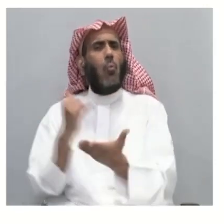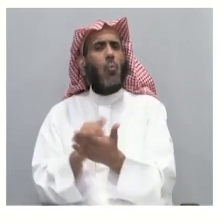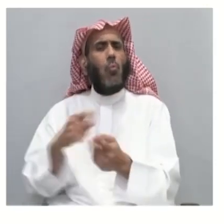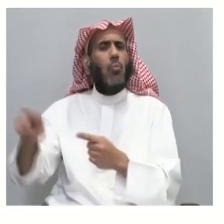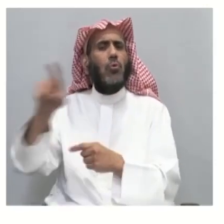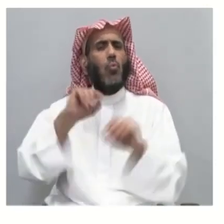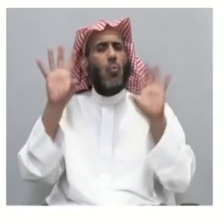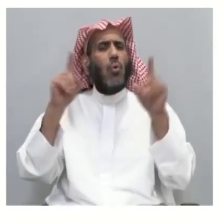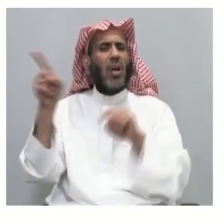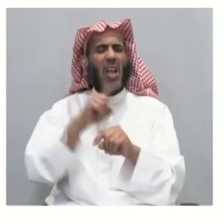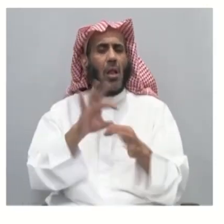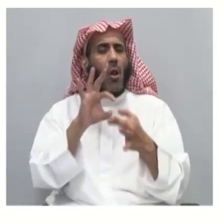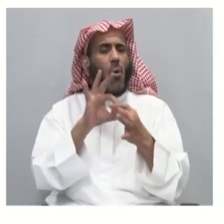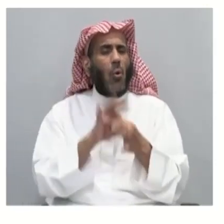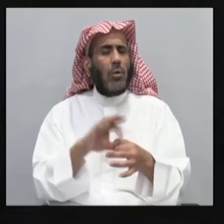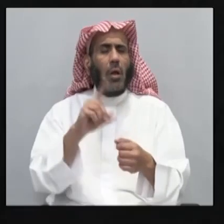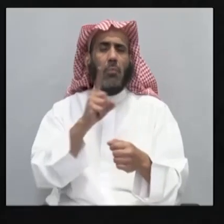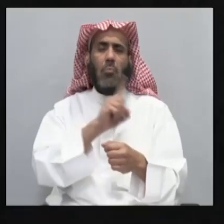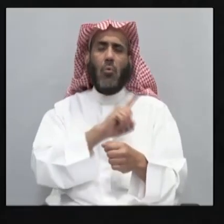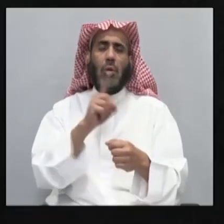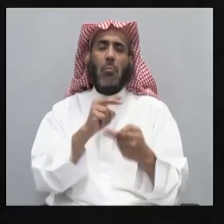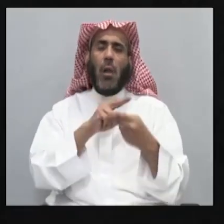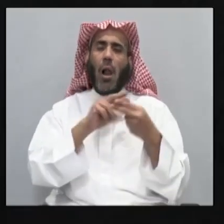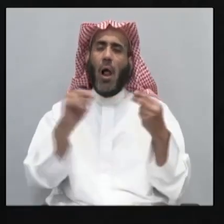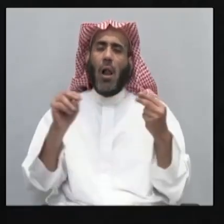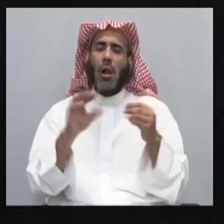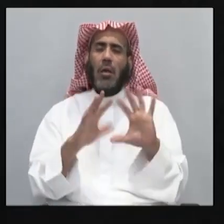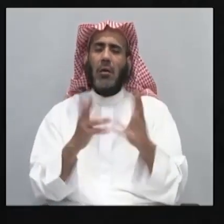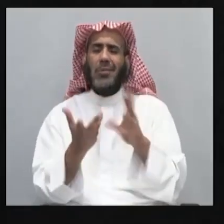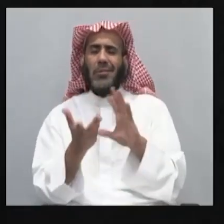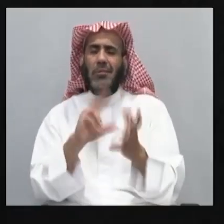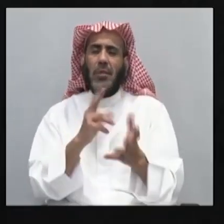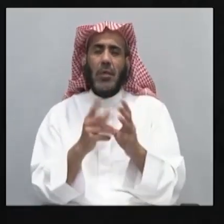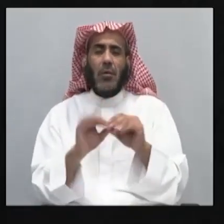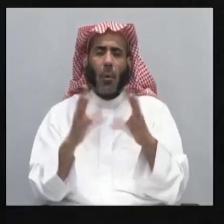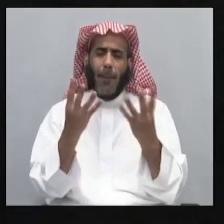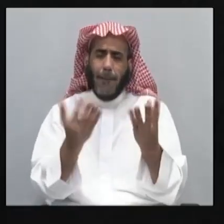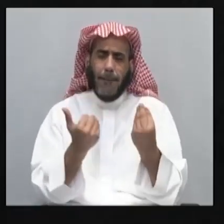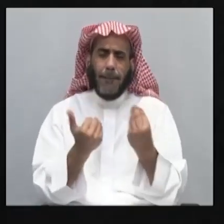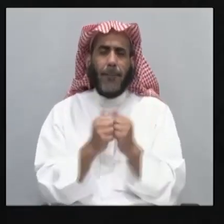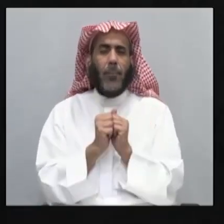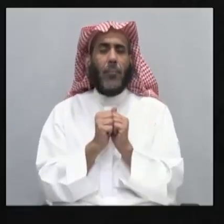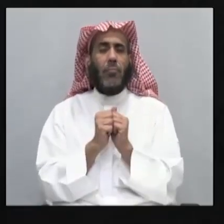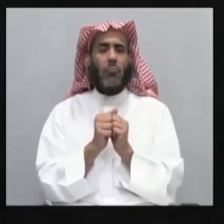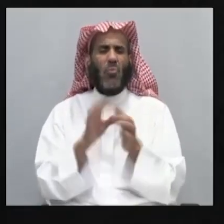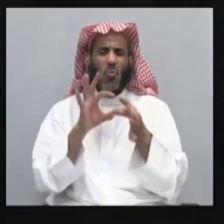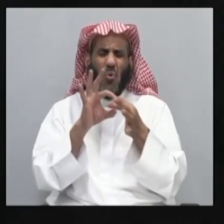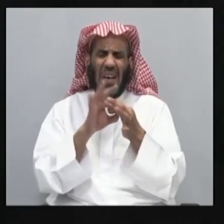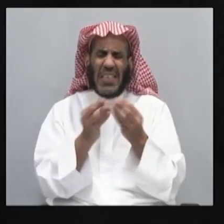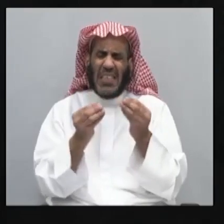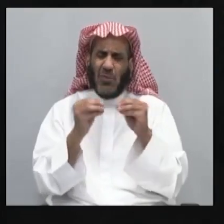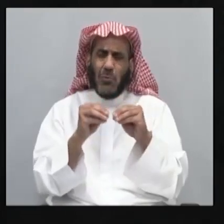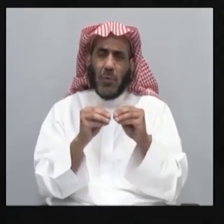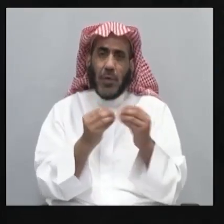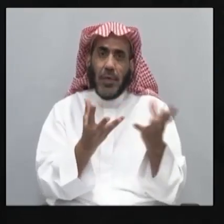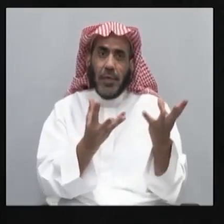العقده لا يمكن باي حال من الاحوال ان تاتي بالحل وانما تاتي بكل ما كما يقال يعقد الامور بما